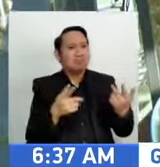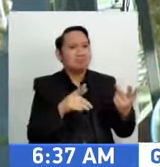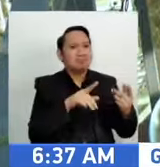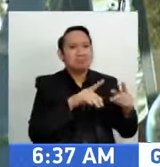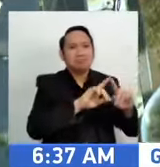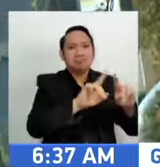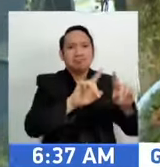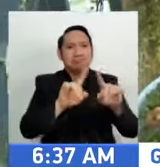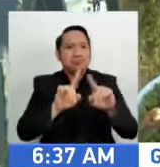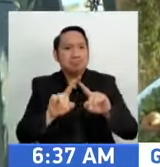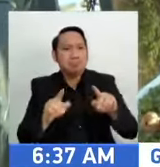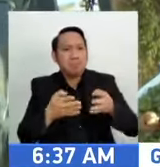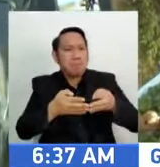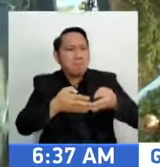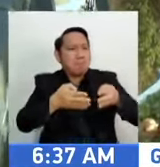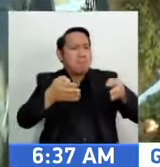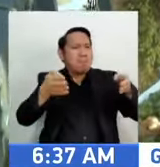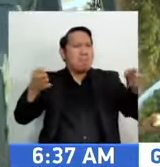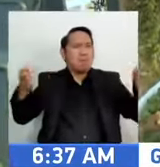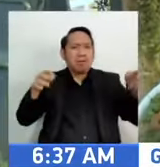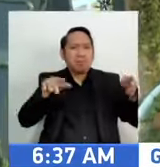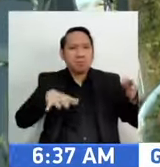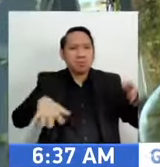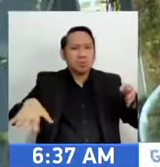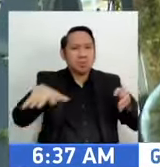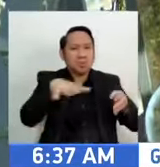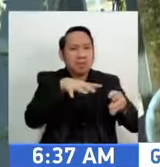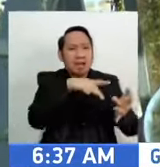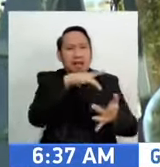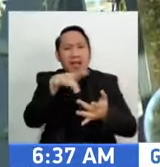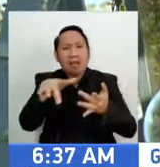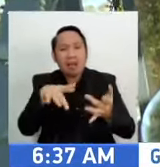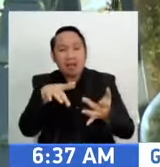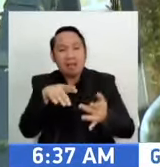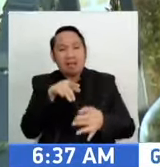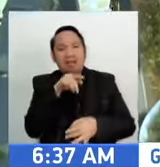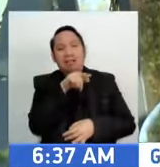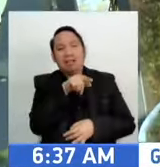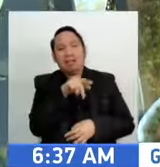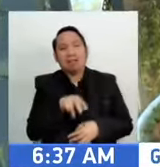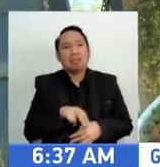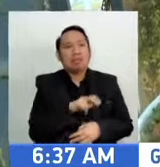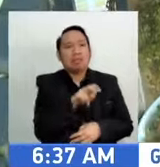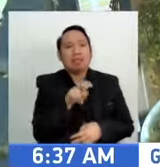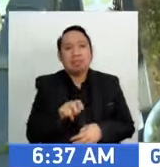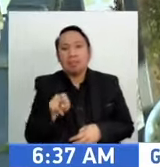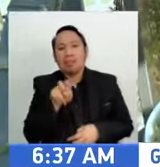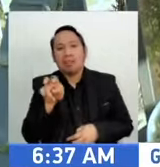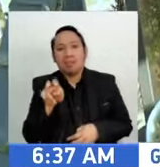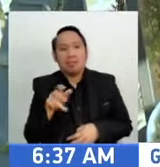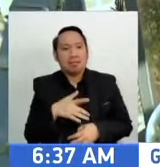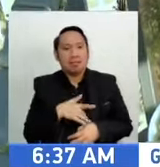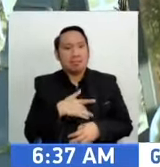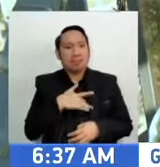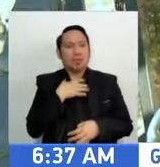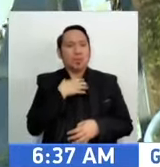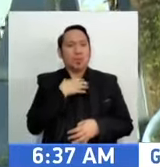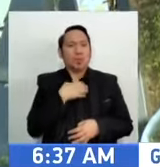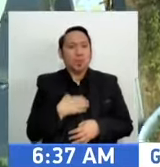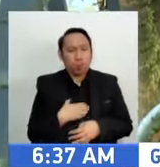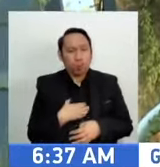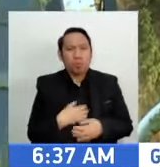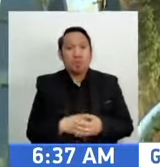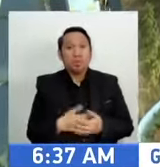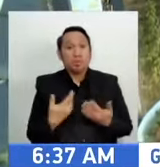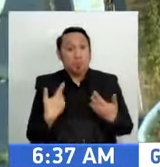this morning. And sabi nga niya, mukhang nagugutom na sa layo ng mga nilalakad niyang mga spot kanina. Yung mga pinakita namin, kumbaga kakuan pa